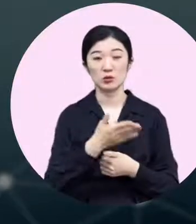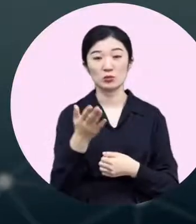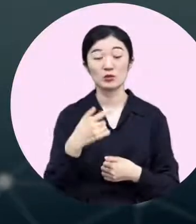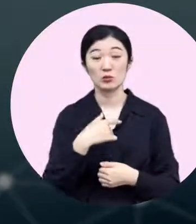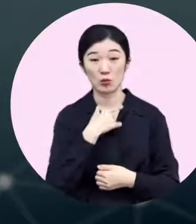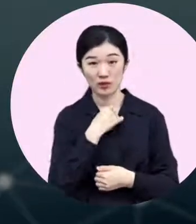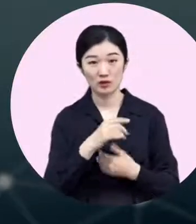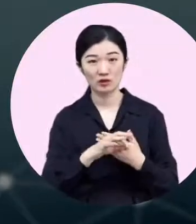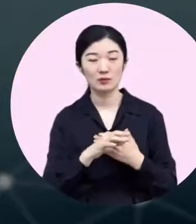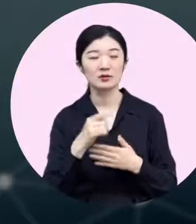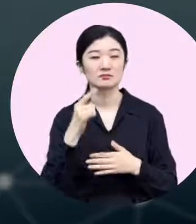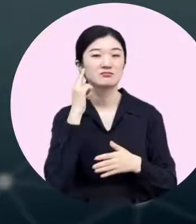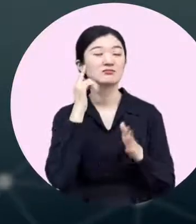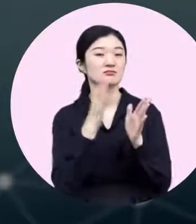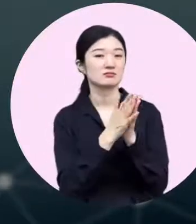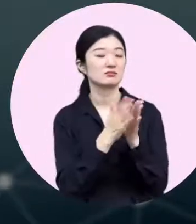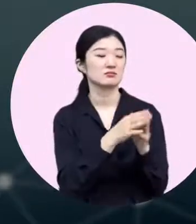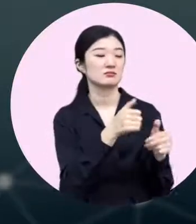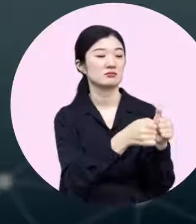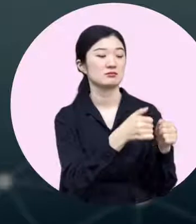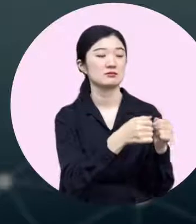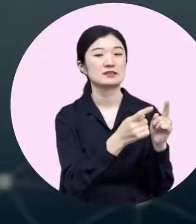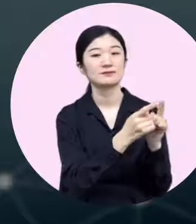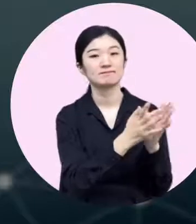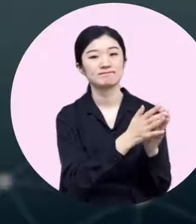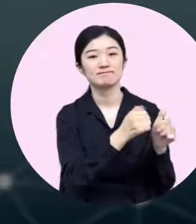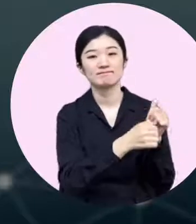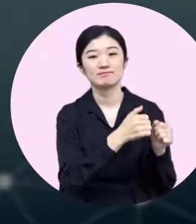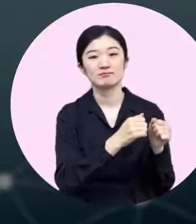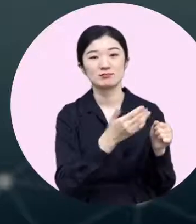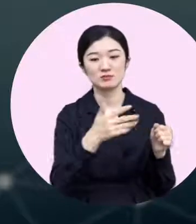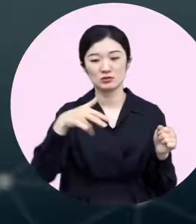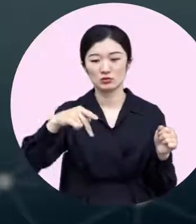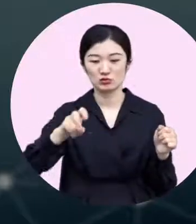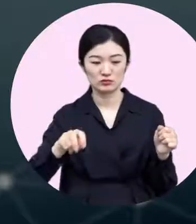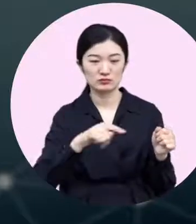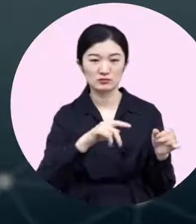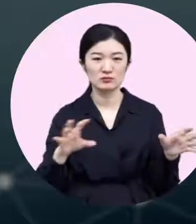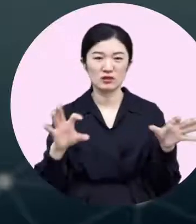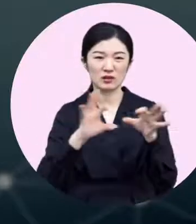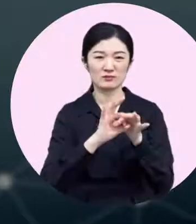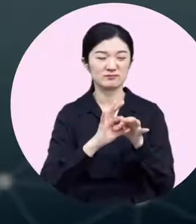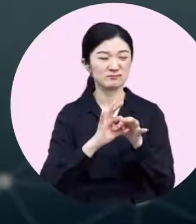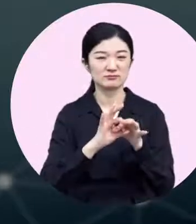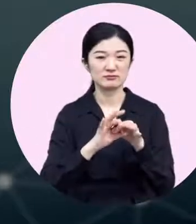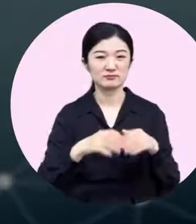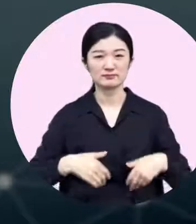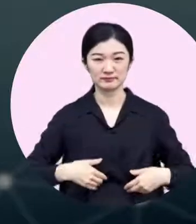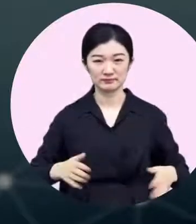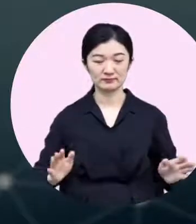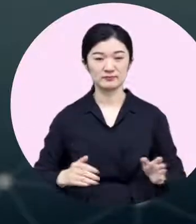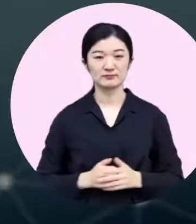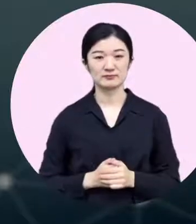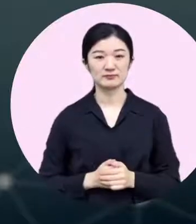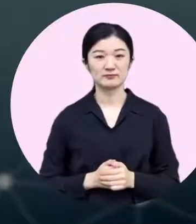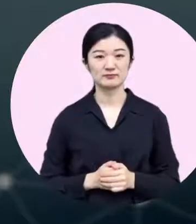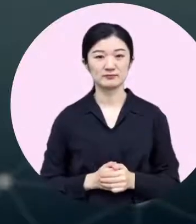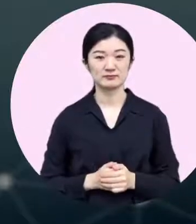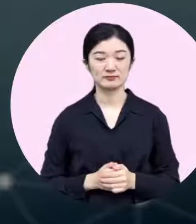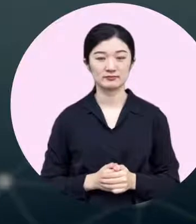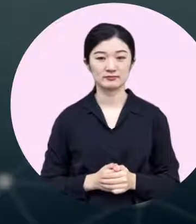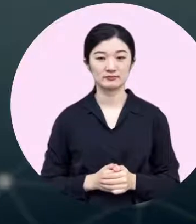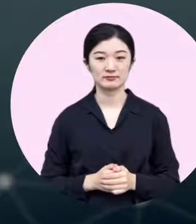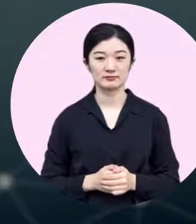그냥 수동으로 여러분 캘린더에 입력하시면 되는 거니까 굳이 연동을 안 하셔도 될 것 같습니다. 네, 이 정도로